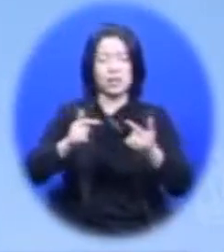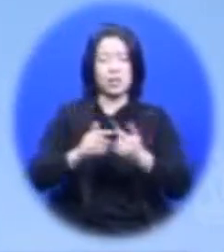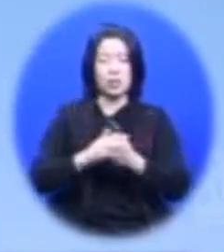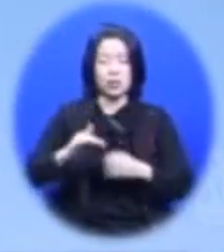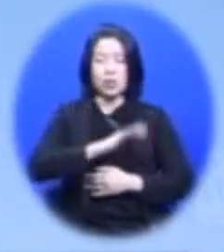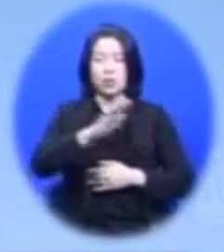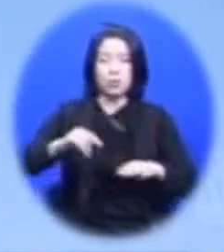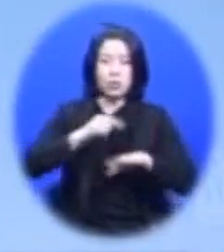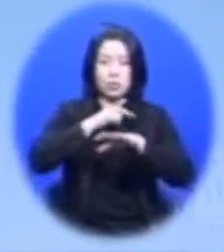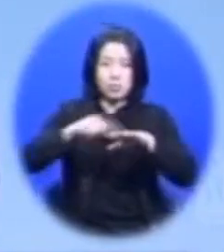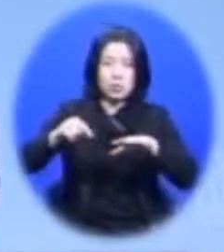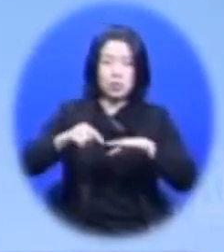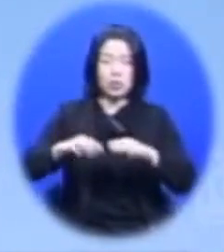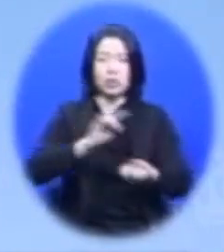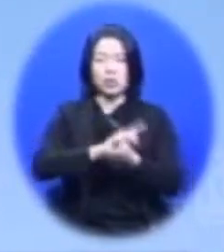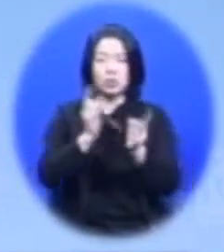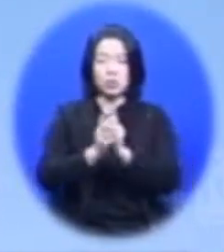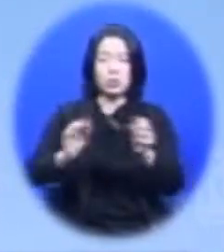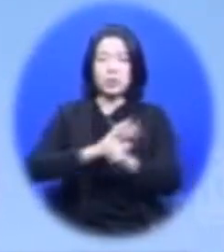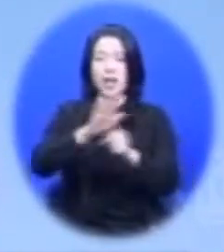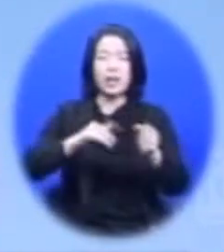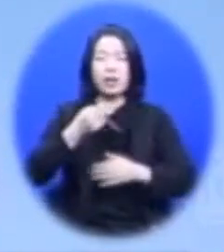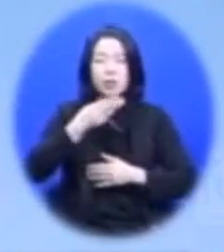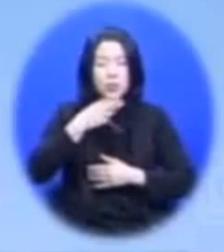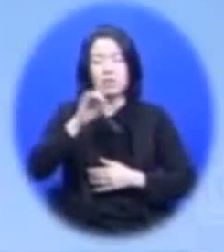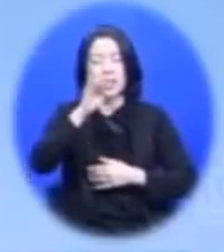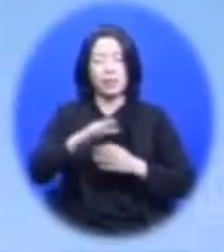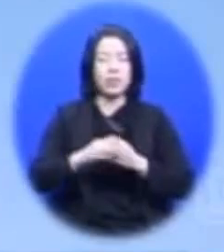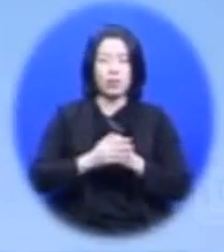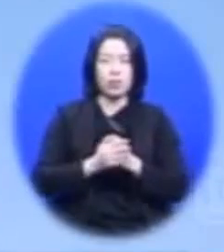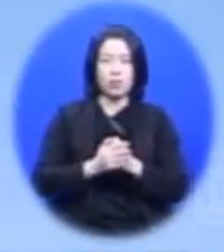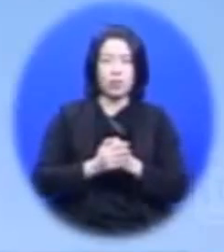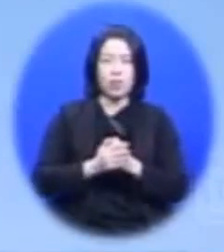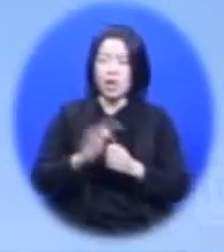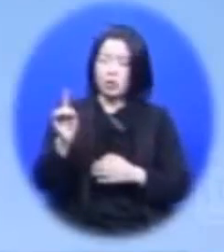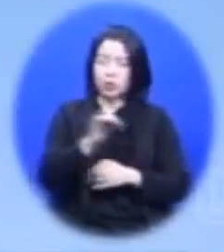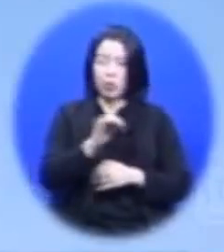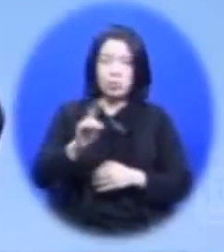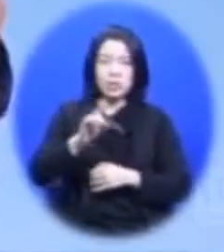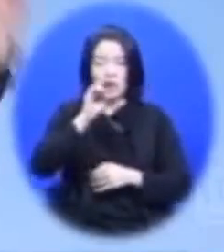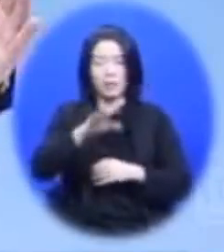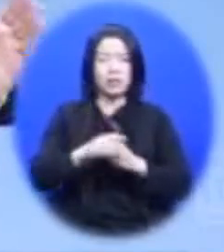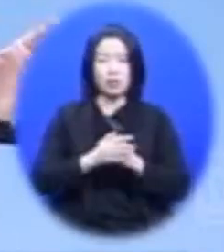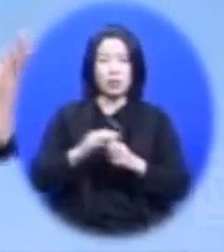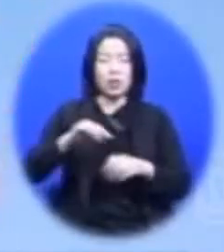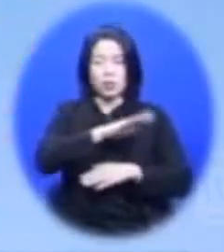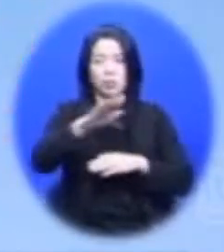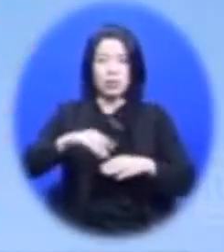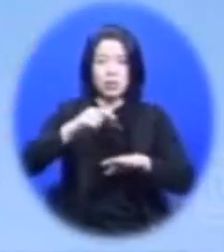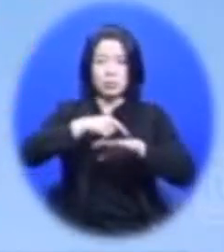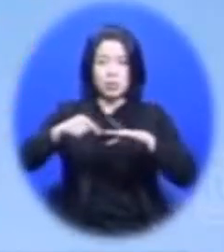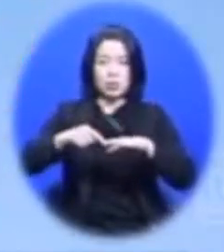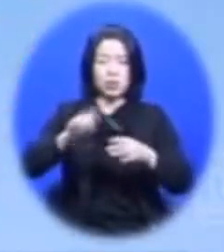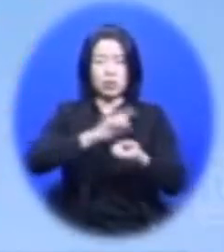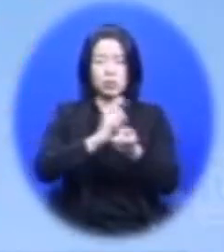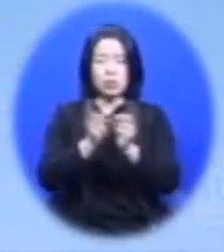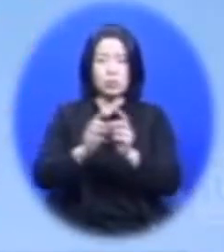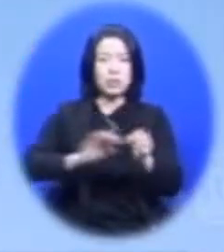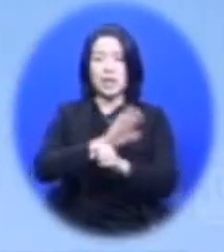우리 민족이 서로 사랑하는 것 없이는 안 된다. 도무지 안 된다는 거. 우리 민족이 서로 사랑하지